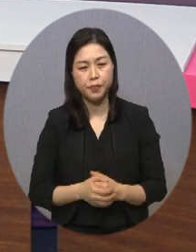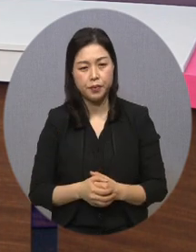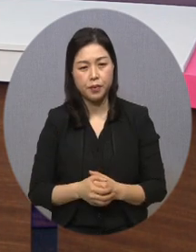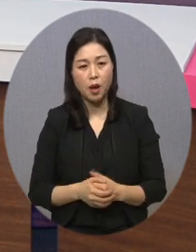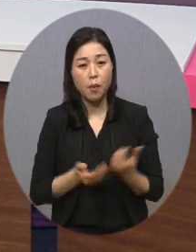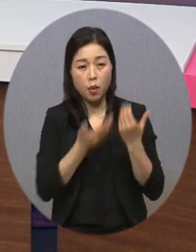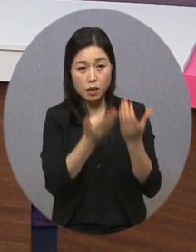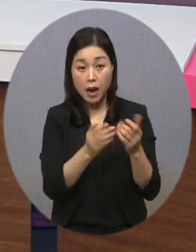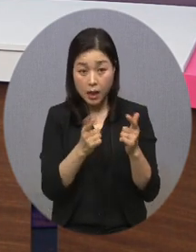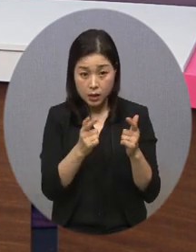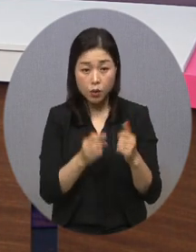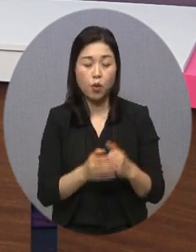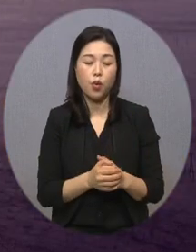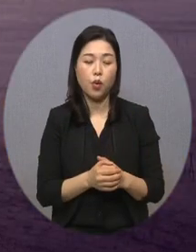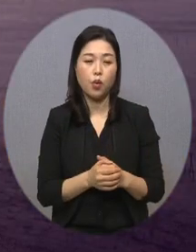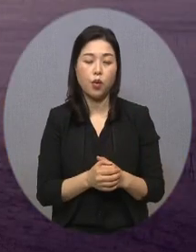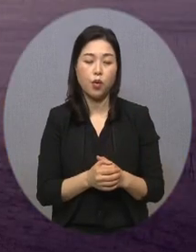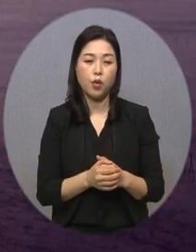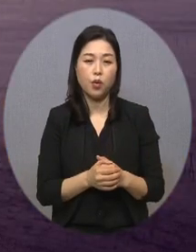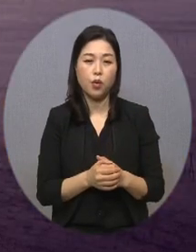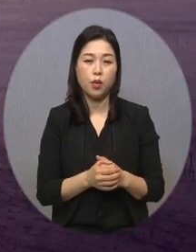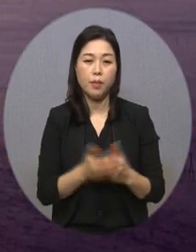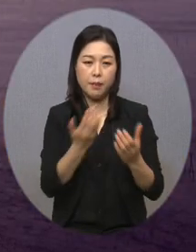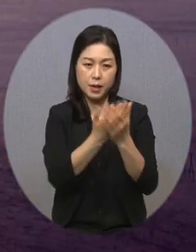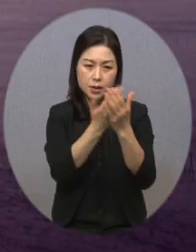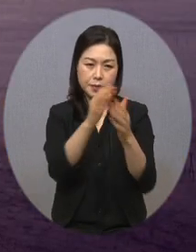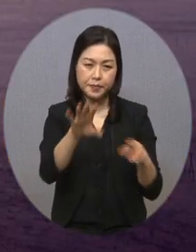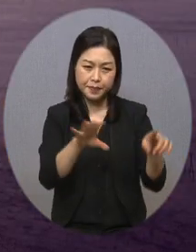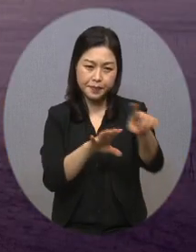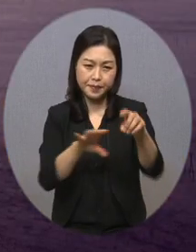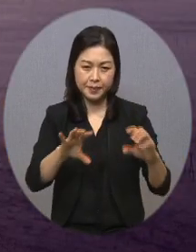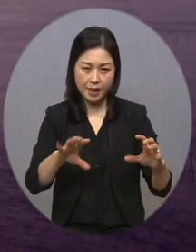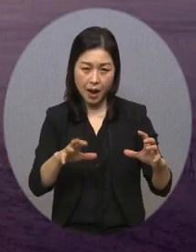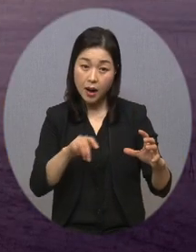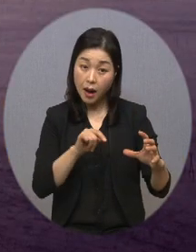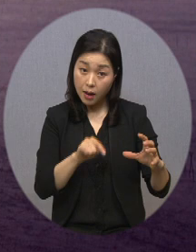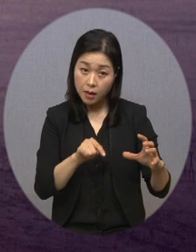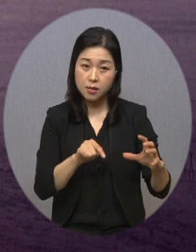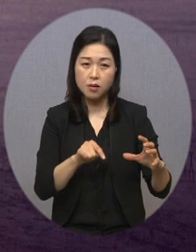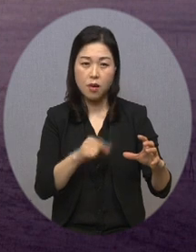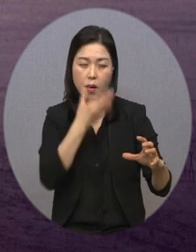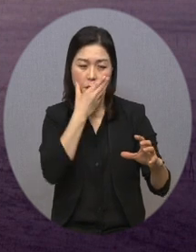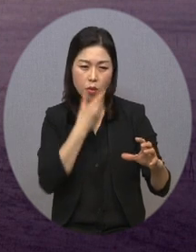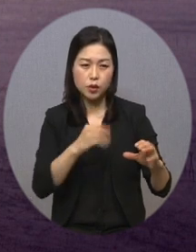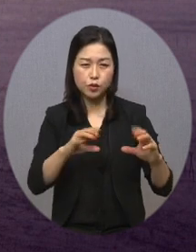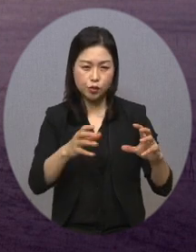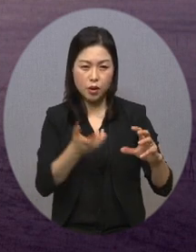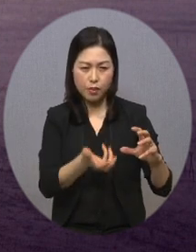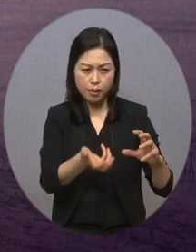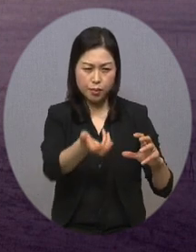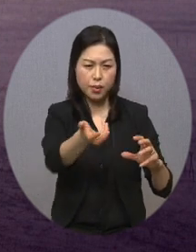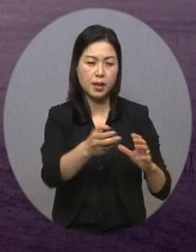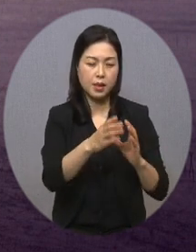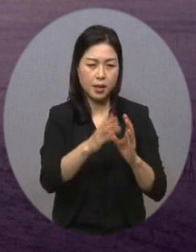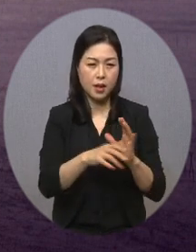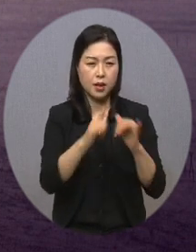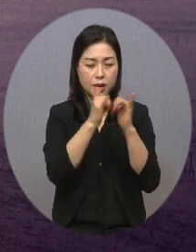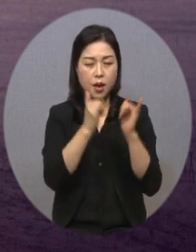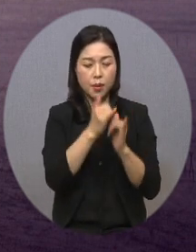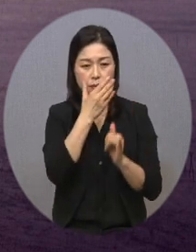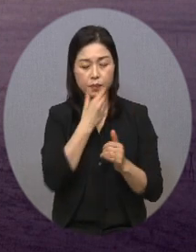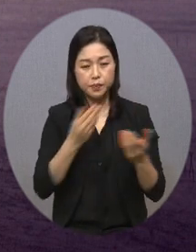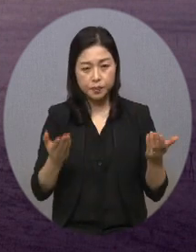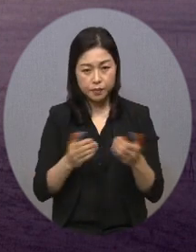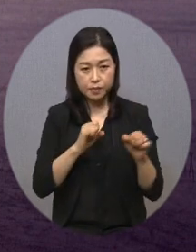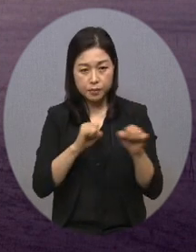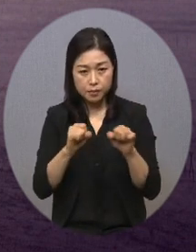봉사가 아니고 사실은 선진국으로 가는 길목에서 복지국가로 가는 과정 속에서 사회복지